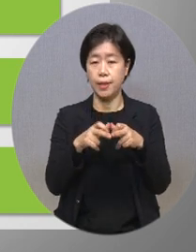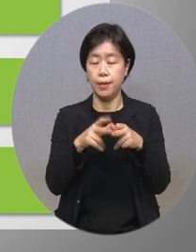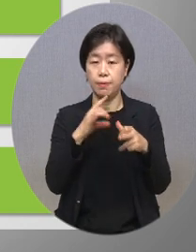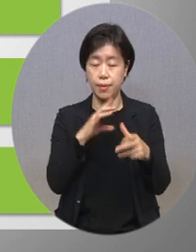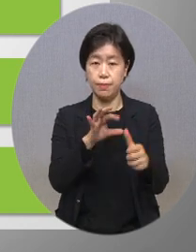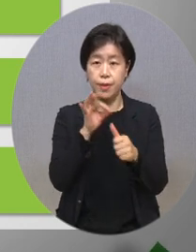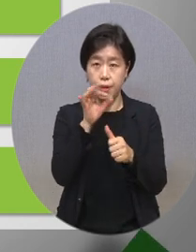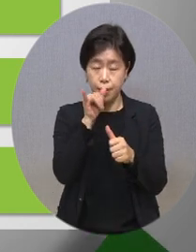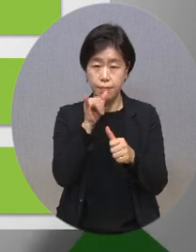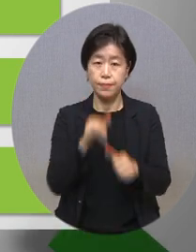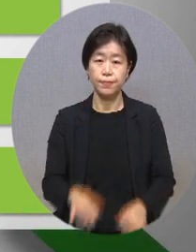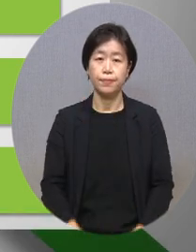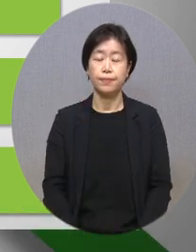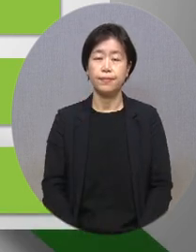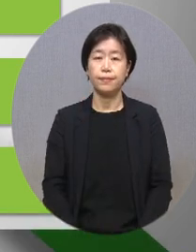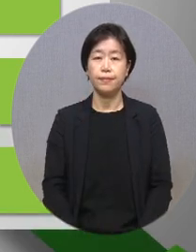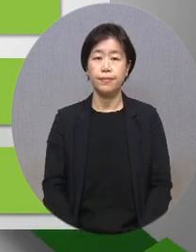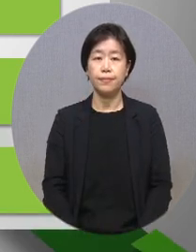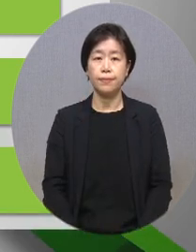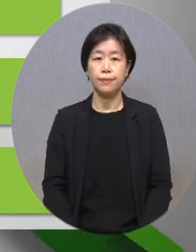지사는 부산지사입니다.